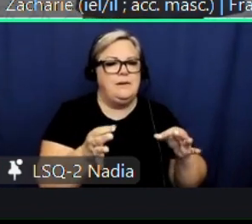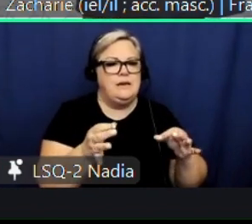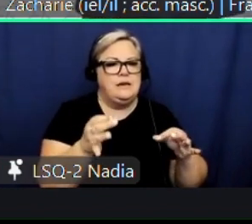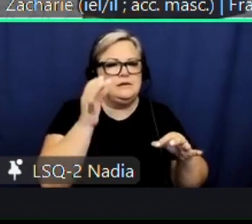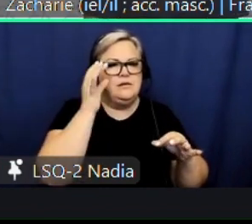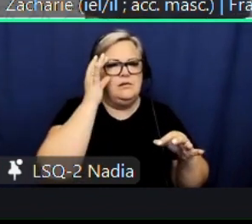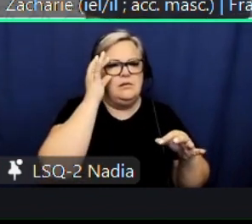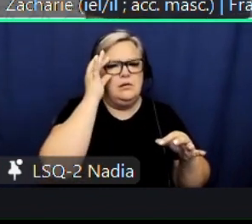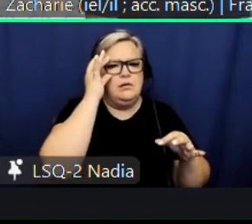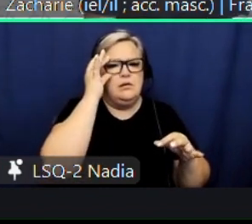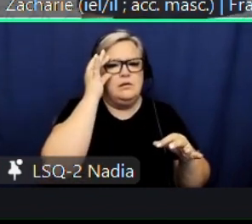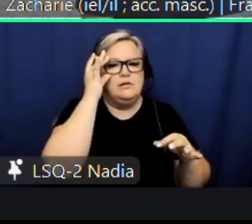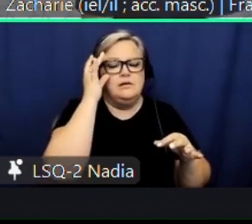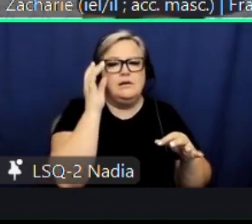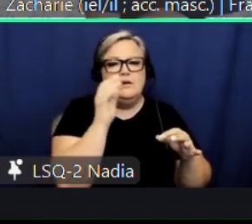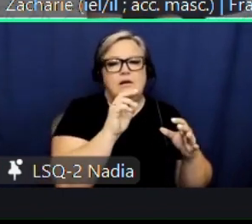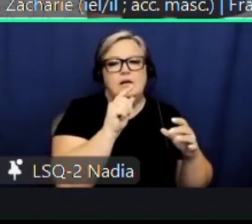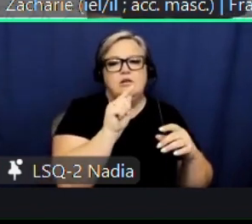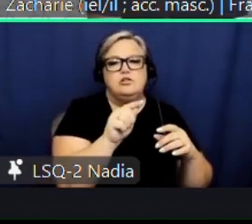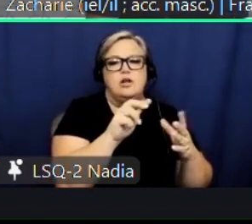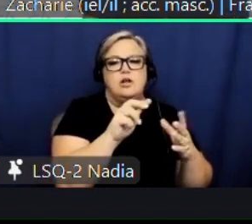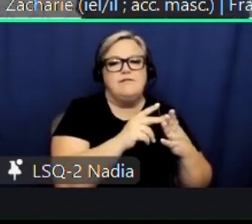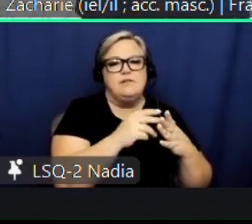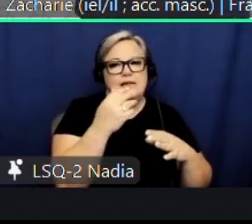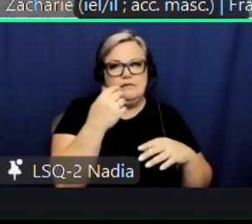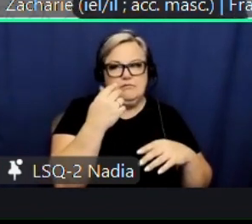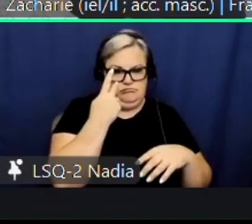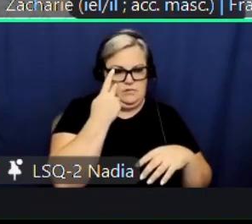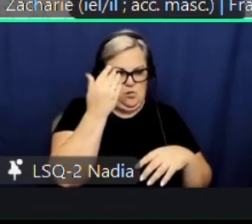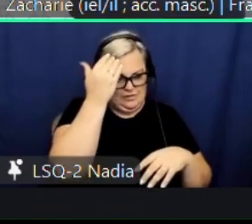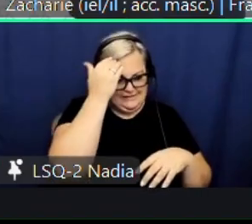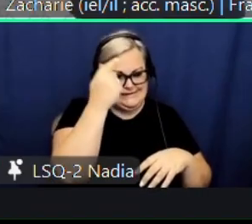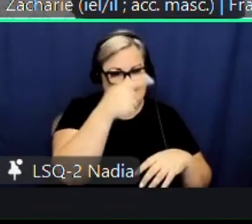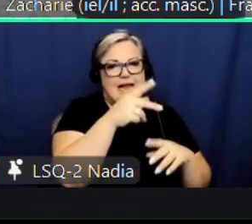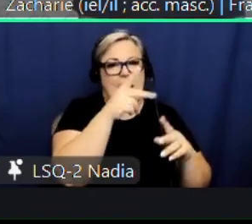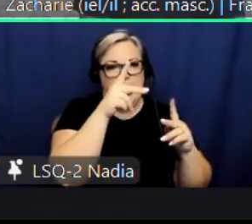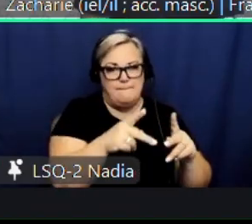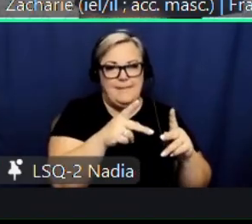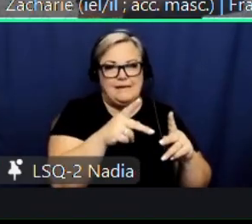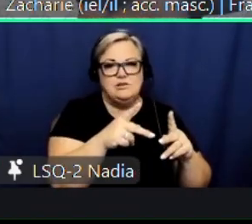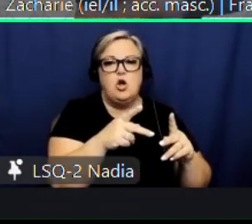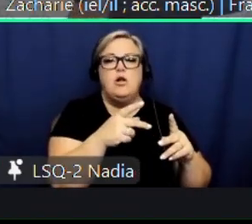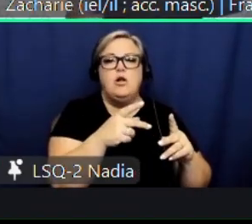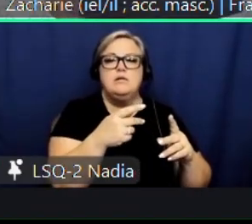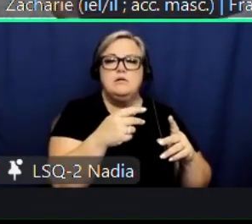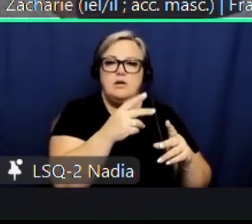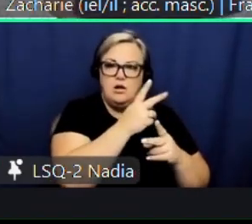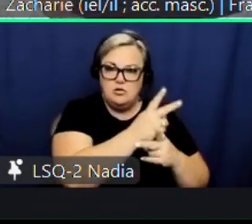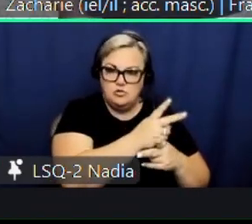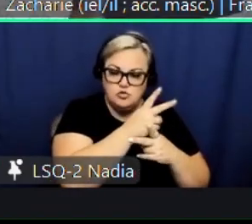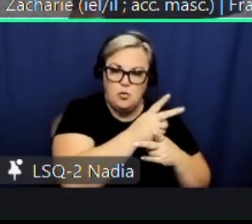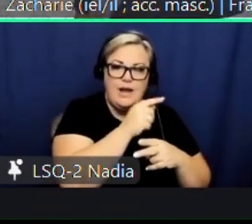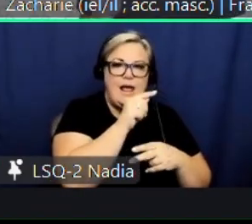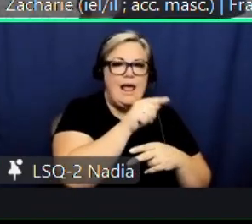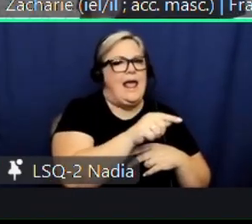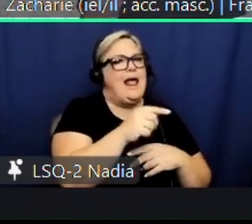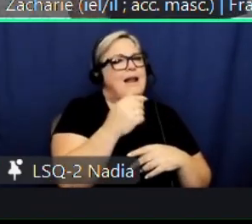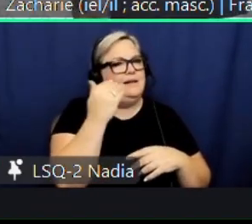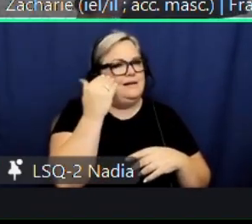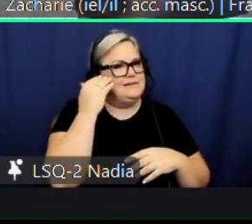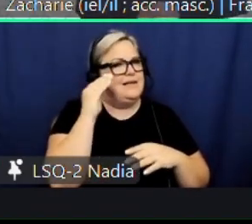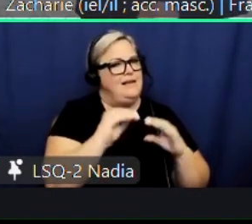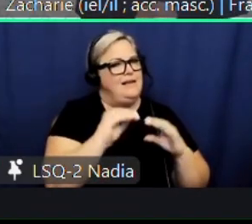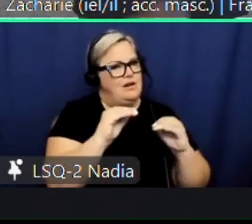est typiquement une posture qui reconnaît que la personne bénéficiaire des soins de santé est la mieux placée pour